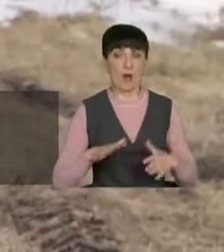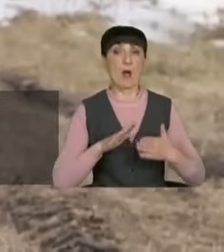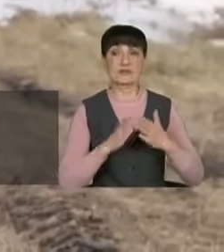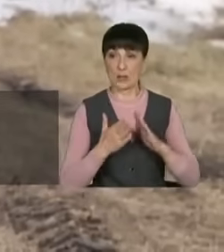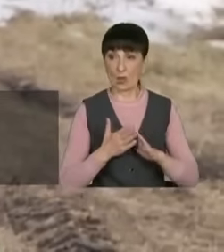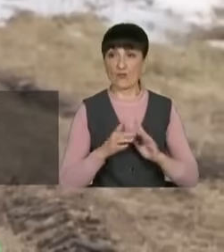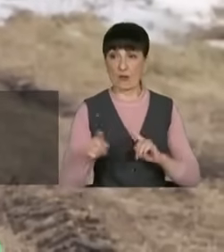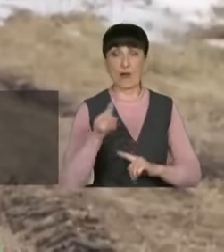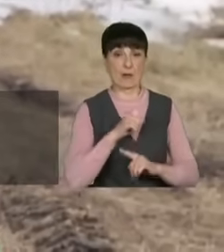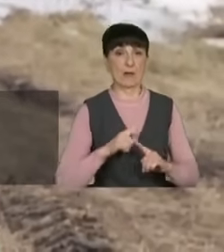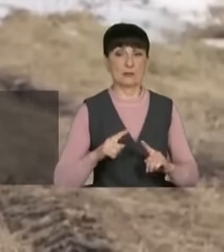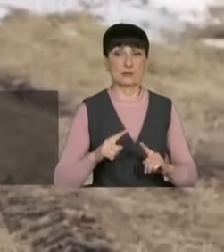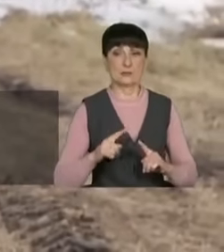Обстановка